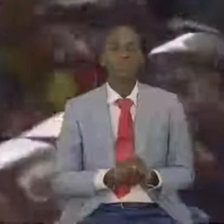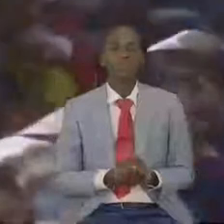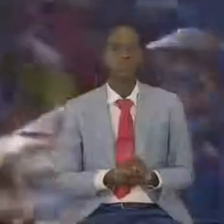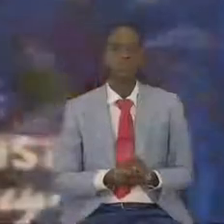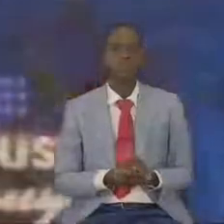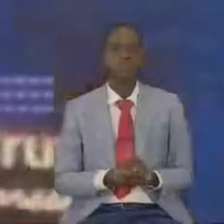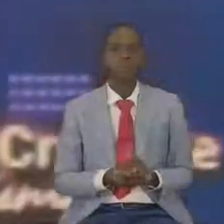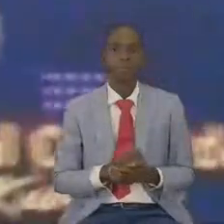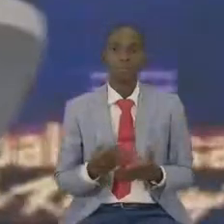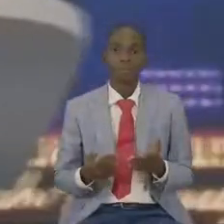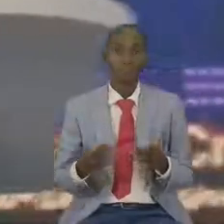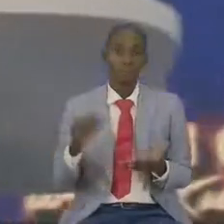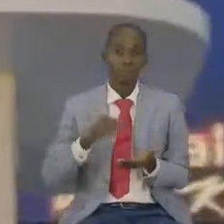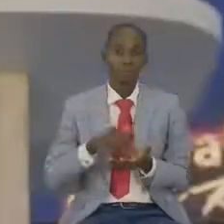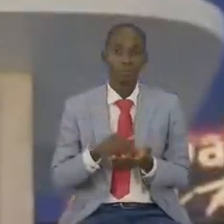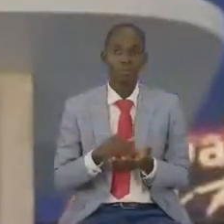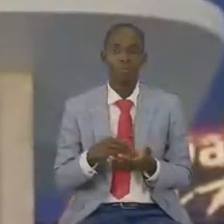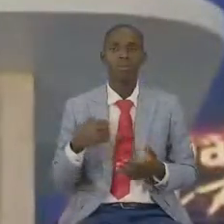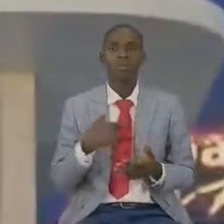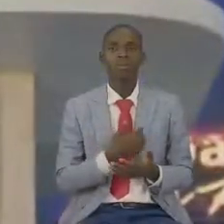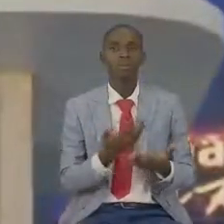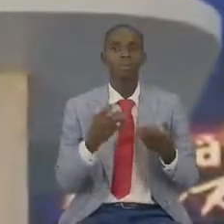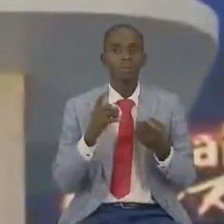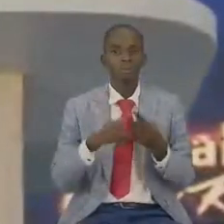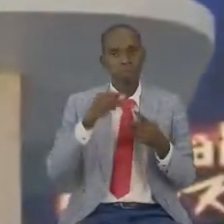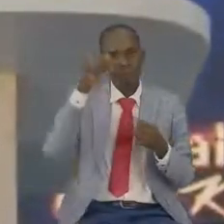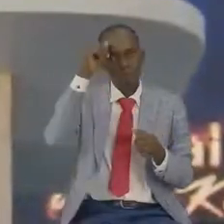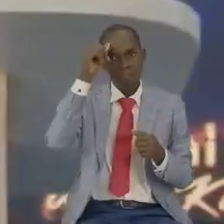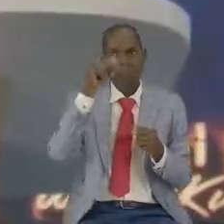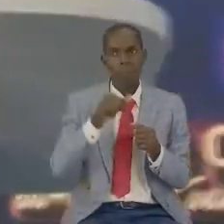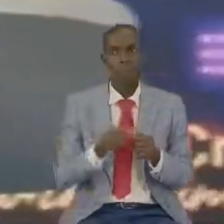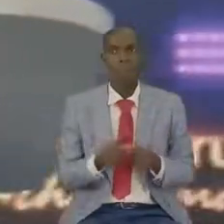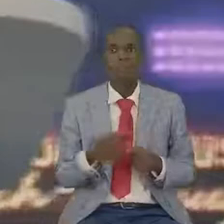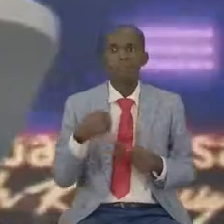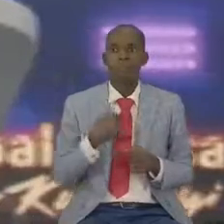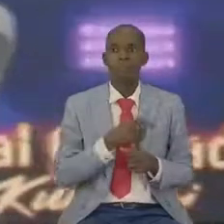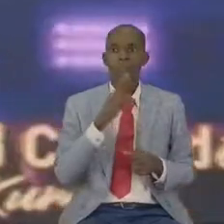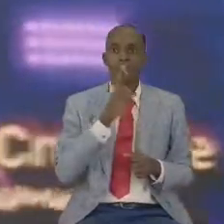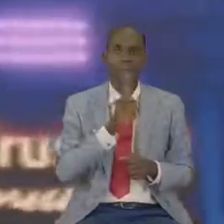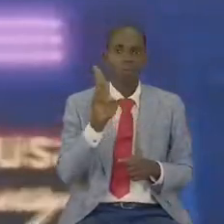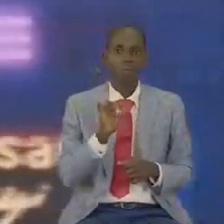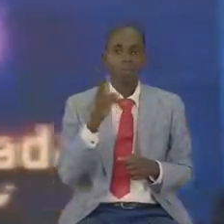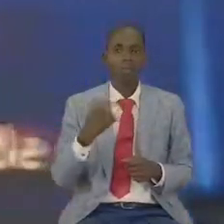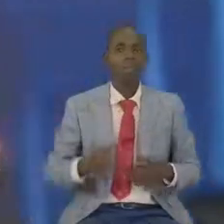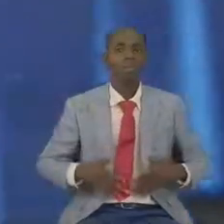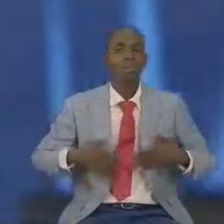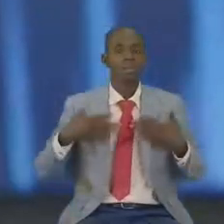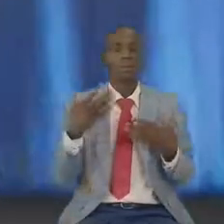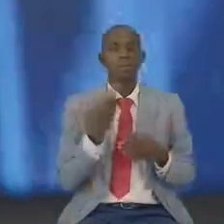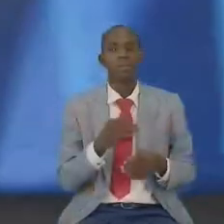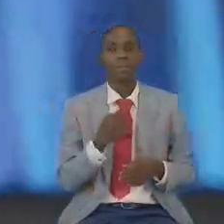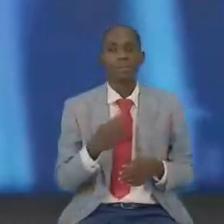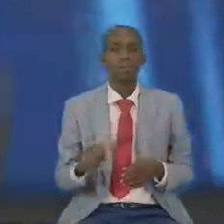Une fois encore, nous voudrons nous rappeler. Nous utilisons la vie et le ministère de